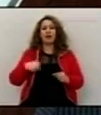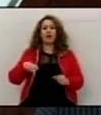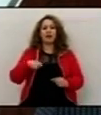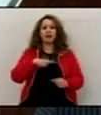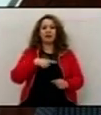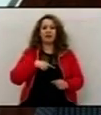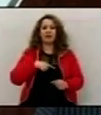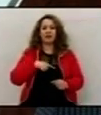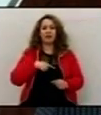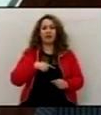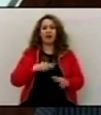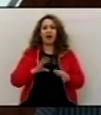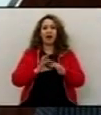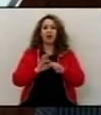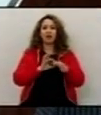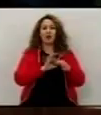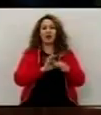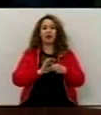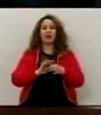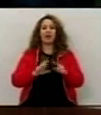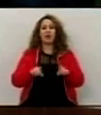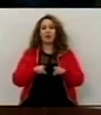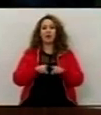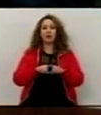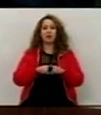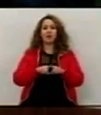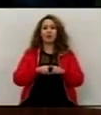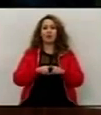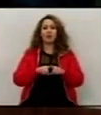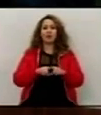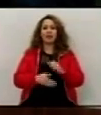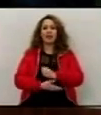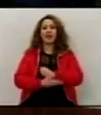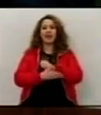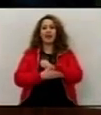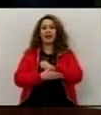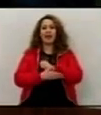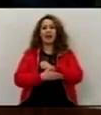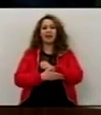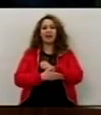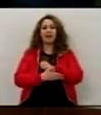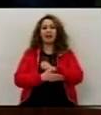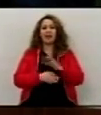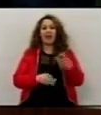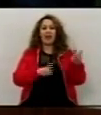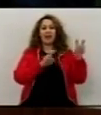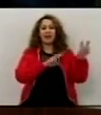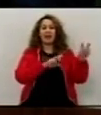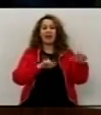عمومية أو في مجال الشراكة، بالإضافة إلى تشجيع المستثمرين والفلاحين الصغار الذين هم تقريبا اللبنة